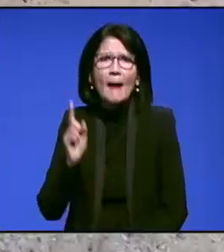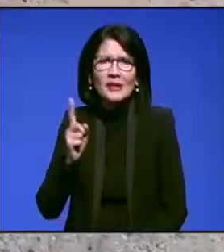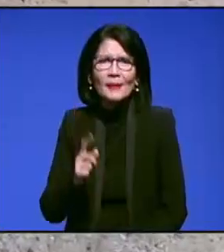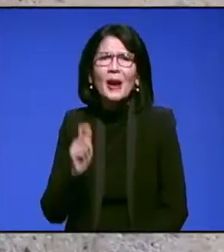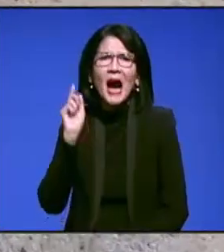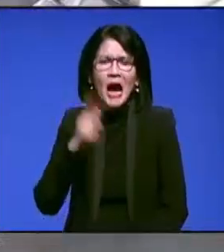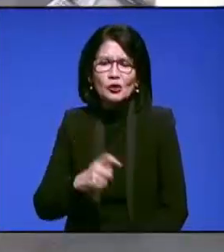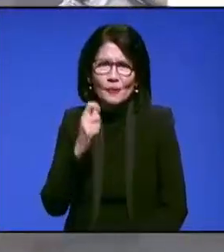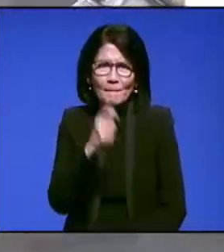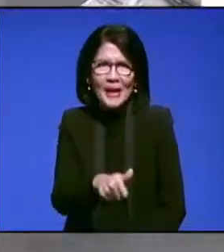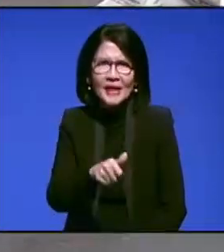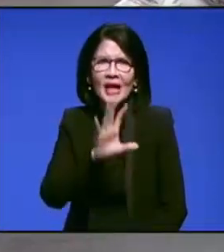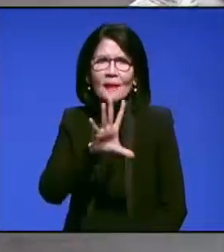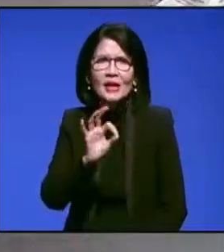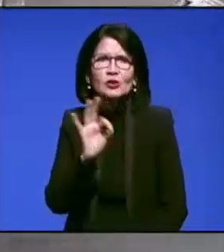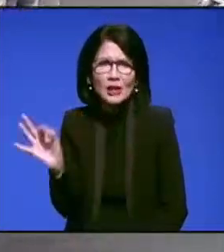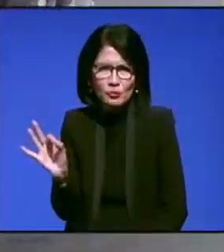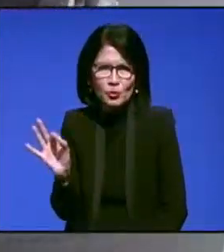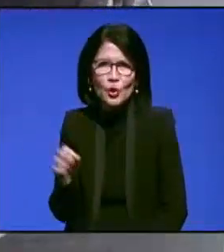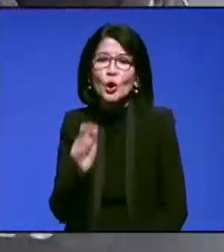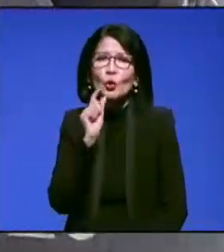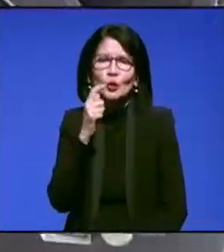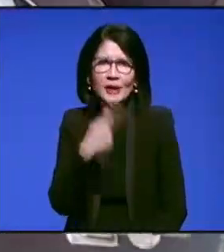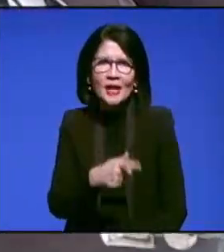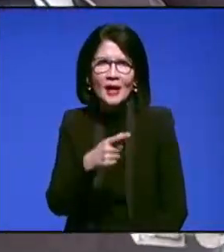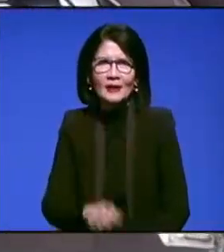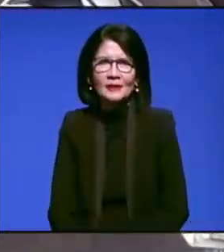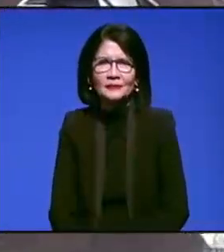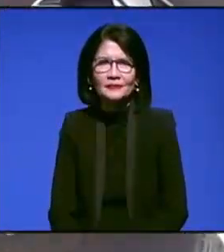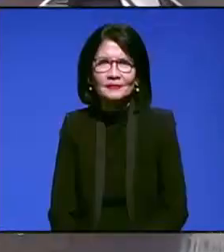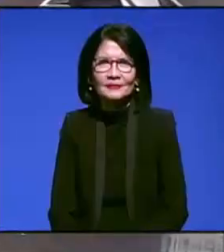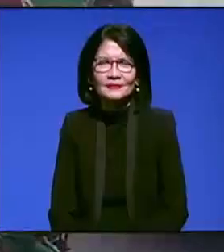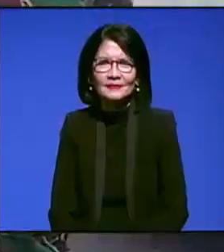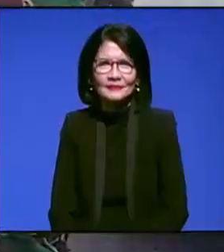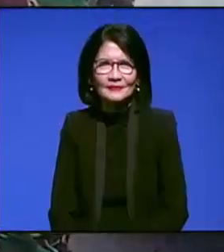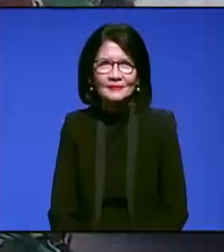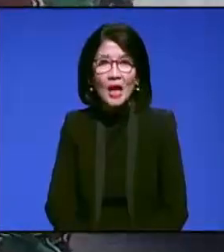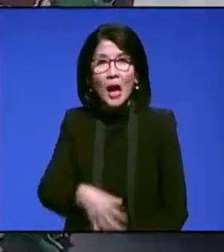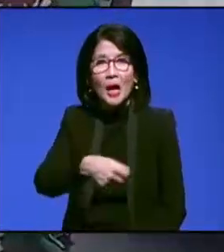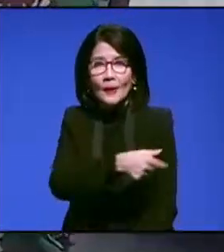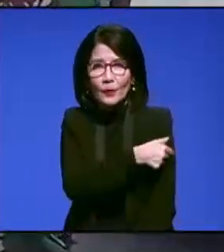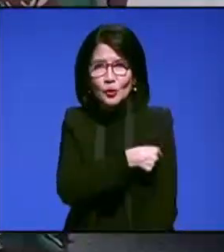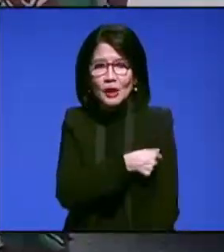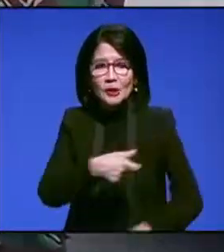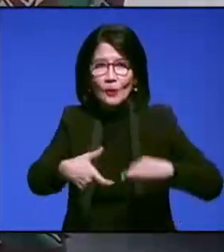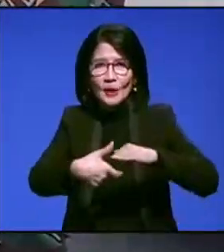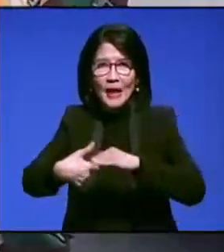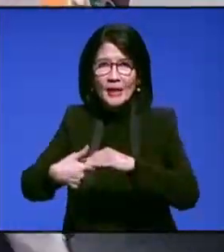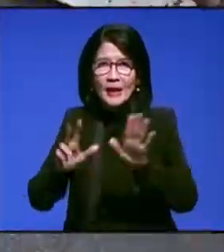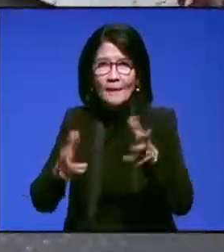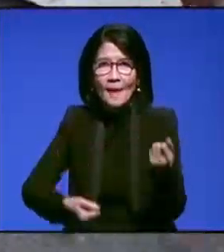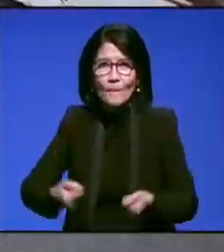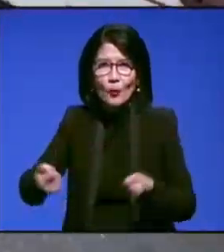uang sebesar 500.000 Rupiah untuk membayar denda maksimal dari Putra melaporkan petugas menderek 8 mobil